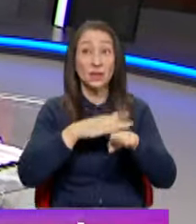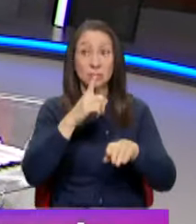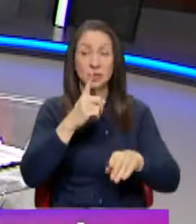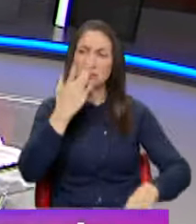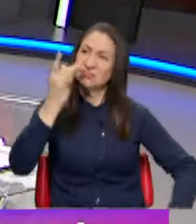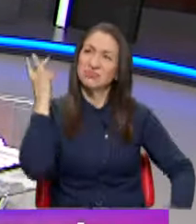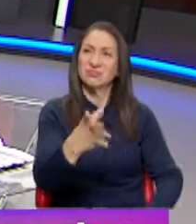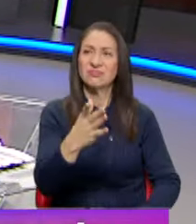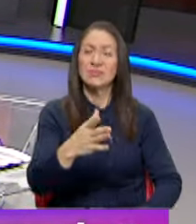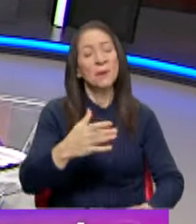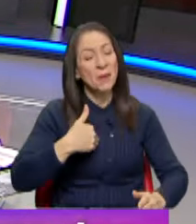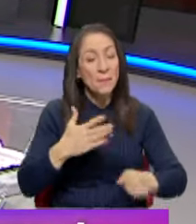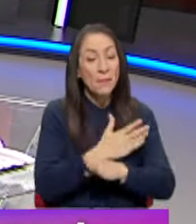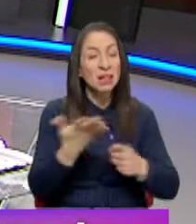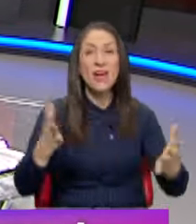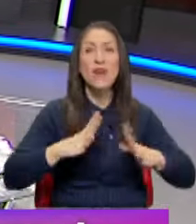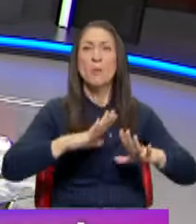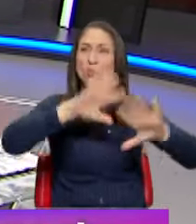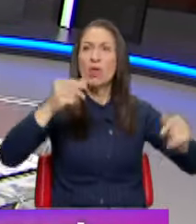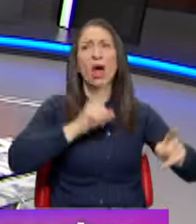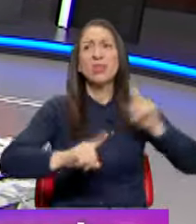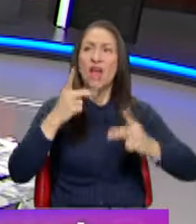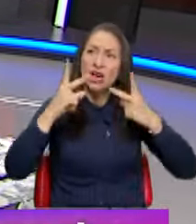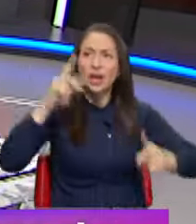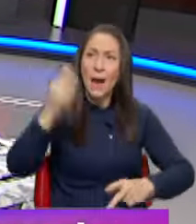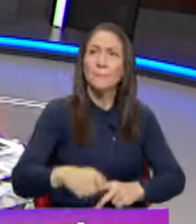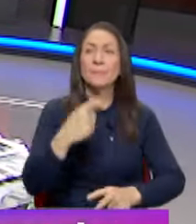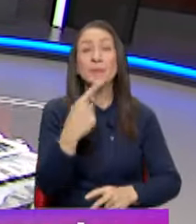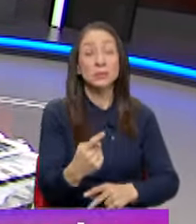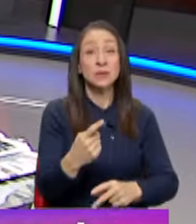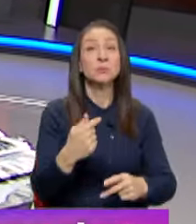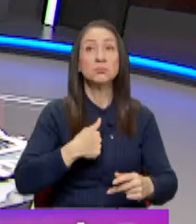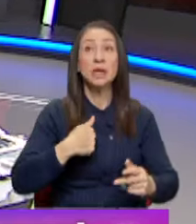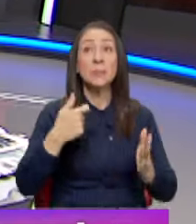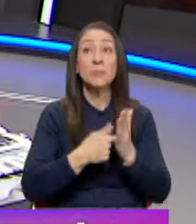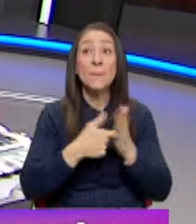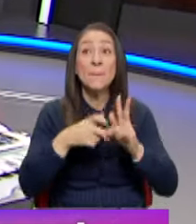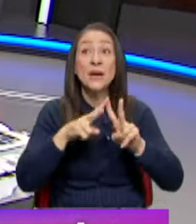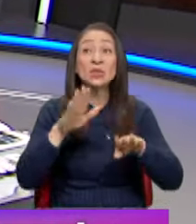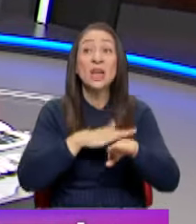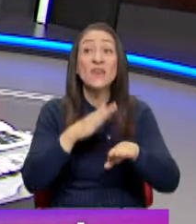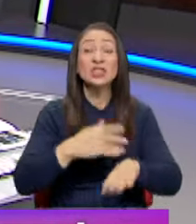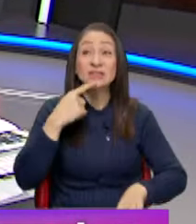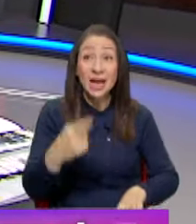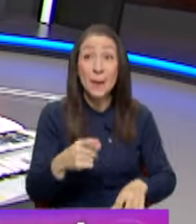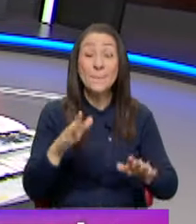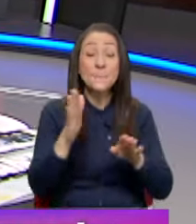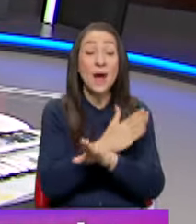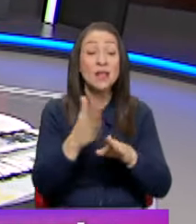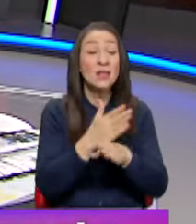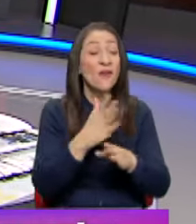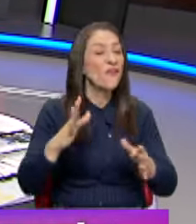bir çekti mal varlığını Bütün adaylar açıklasın demişti Ve benim adım Mansur Yavaş diyerek mal